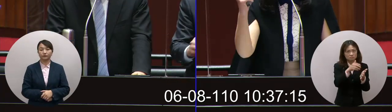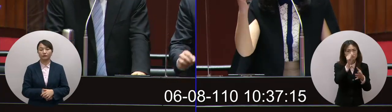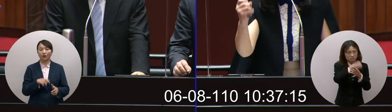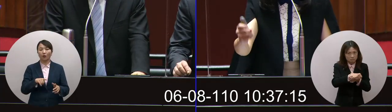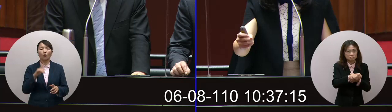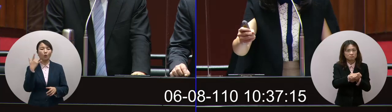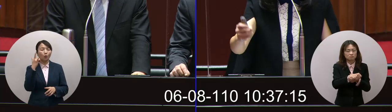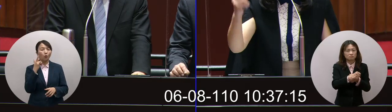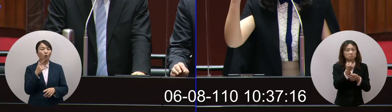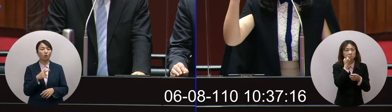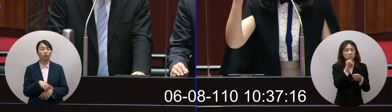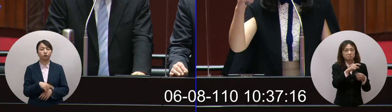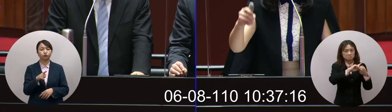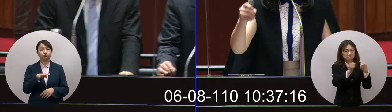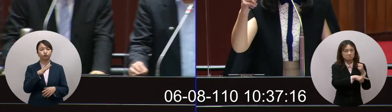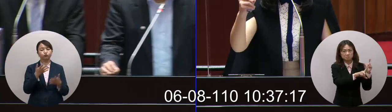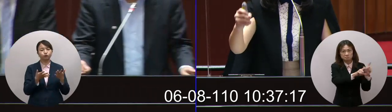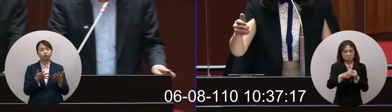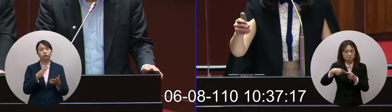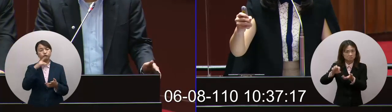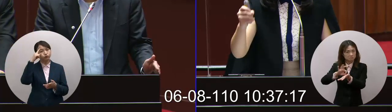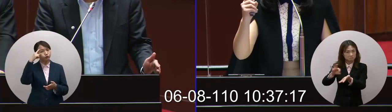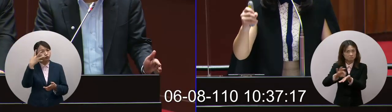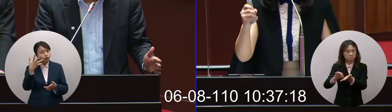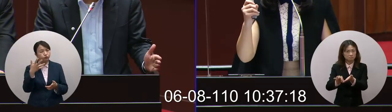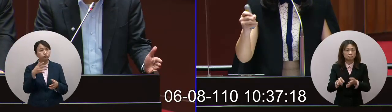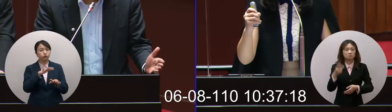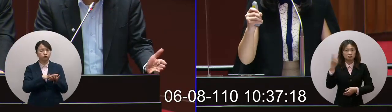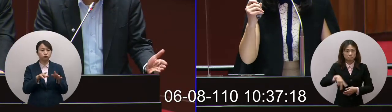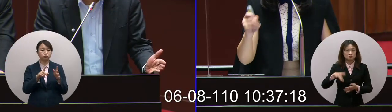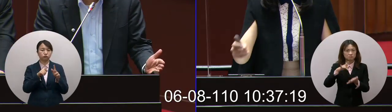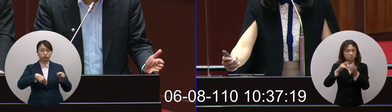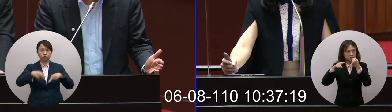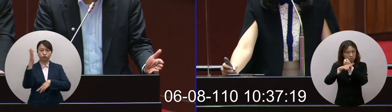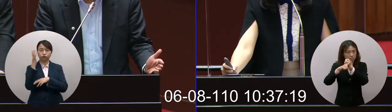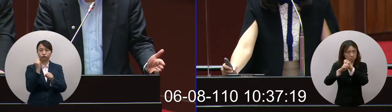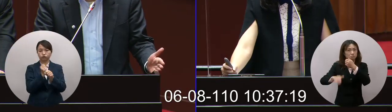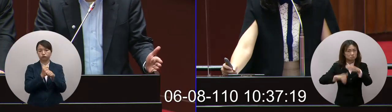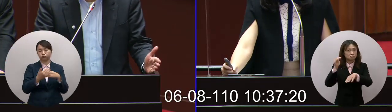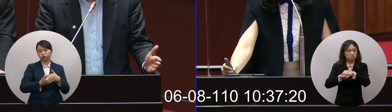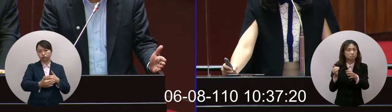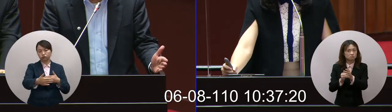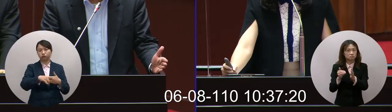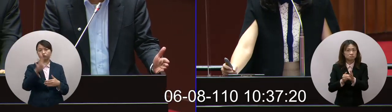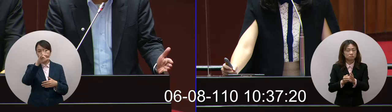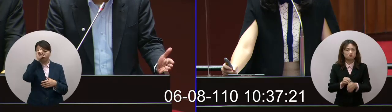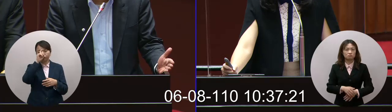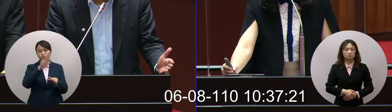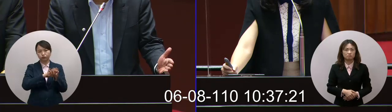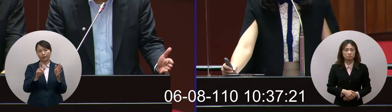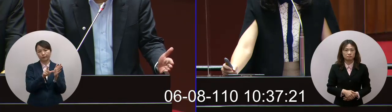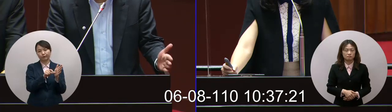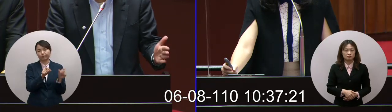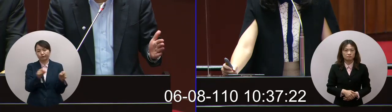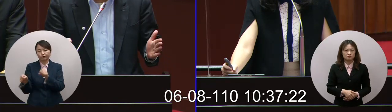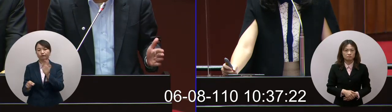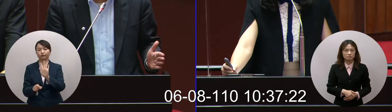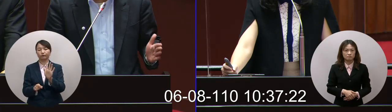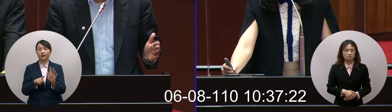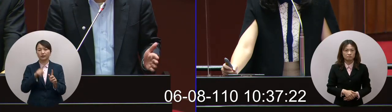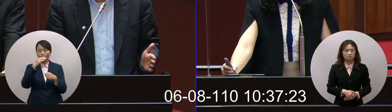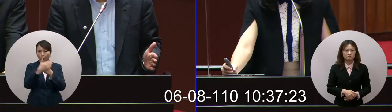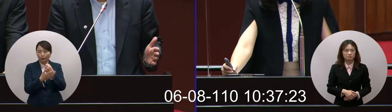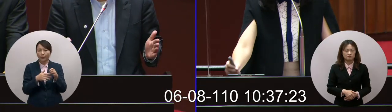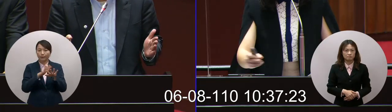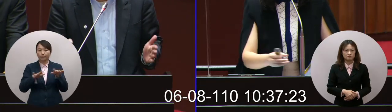法的去使用。 多等个 几天，你也有解盲， 我们在讲在行政程序 优先采购， 我们不希望能够延宕，我们希望在安